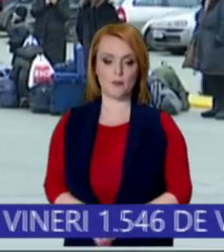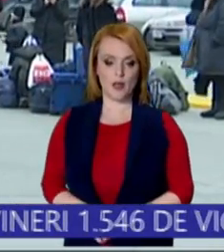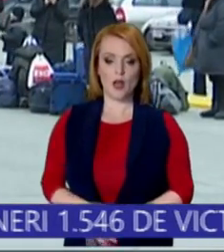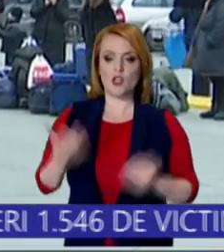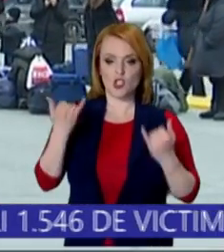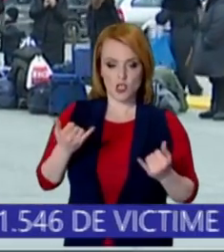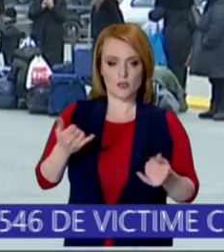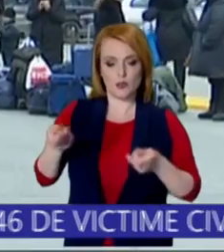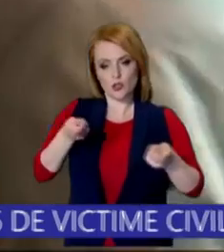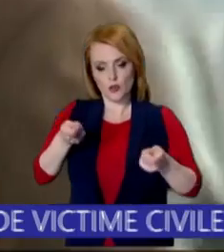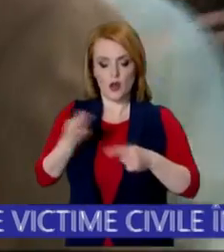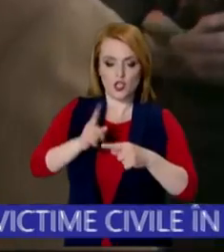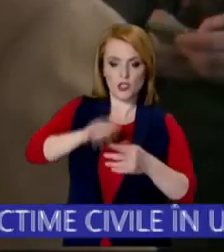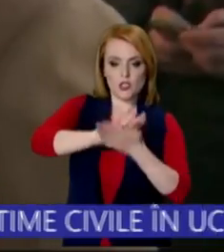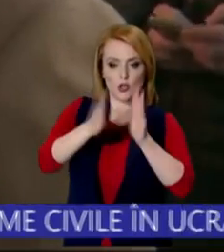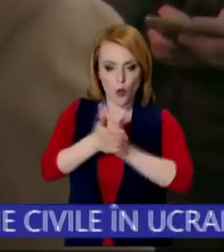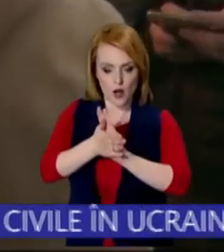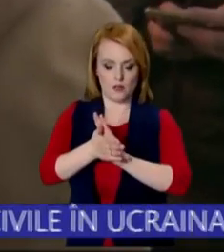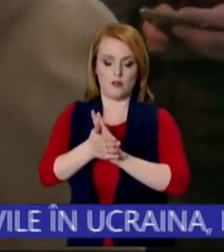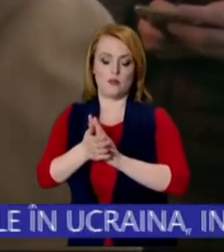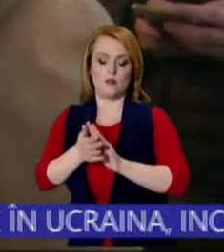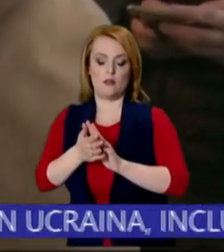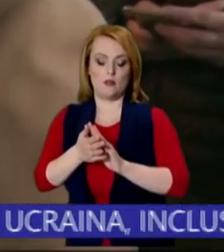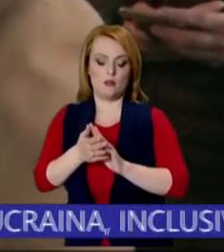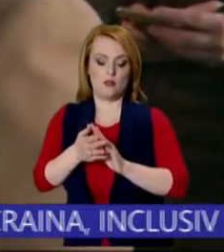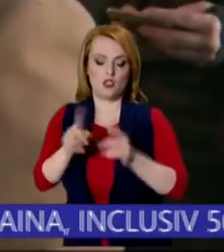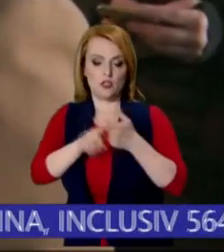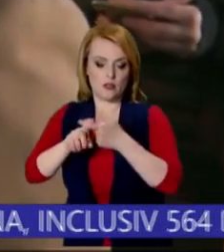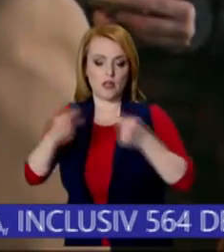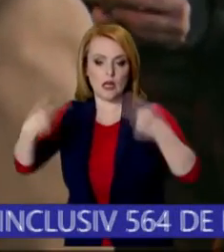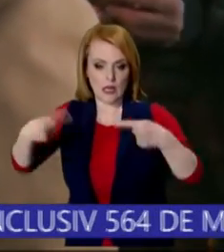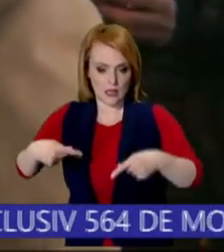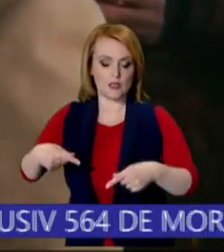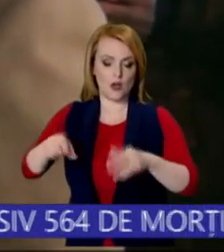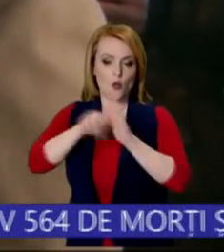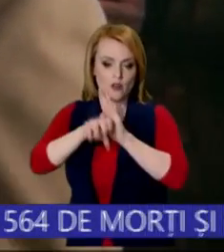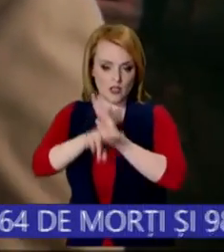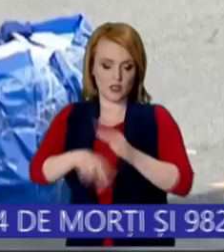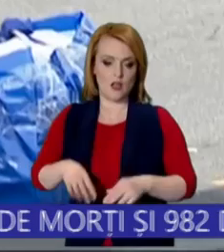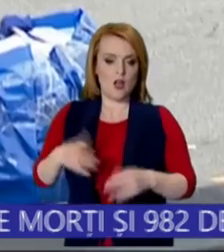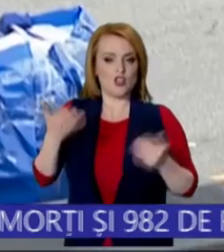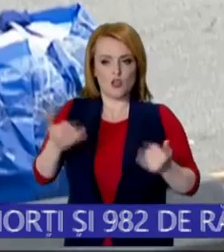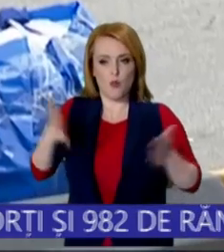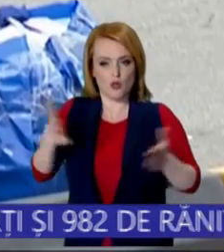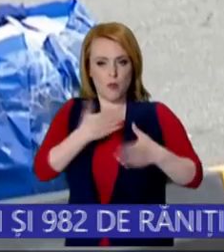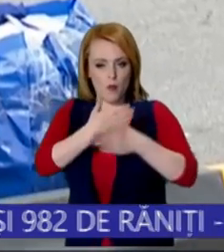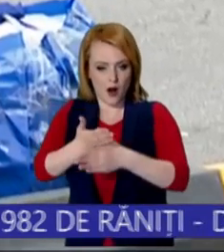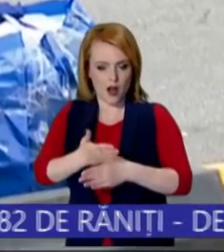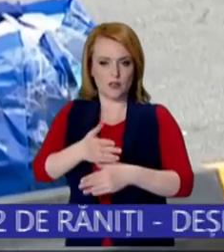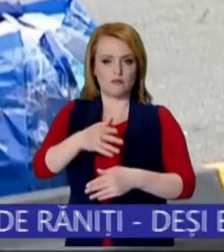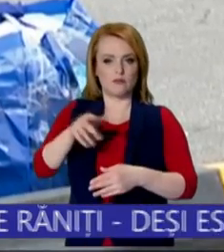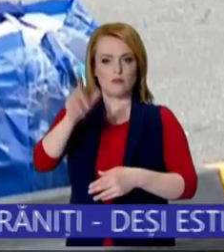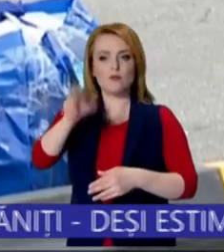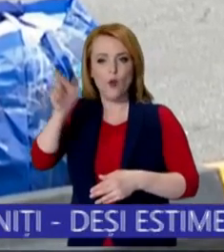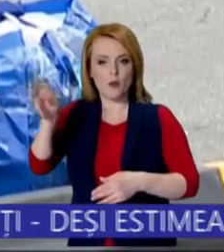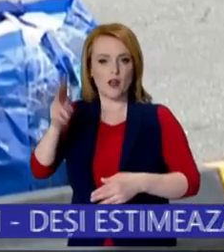criza. Acum este mai mult staționar pentru mame cu copii, am prioritizat, pentru persoanele în etate și pentru persoanele cu nevoi speciale. De la începutul conflictului